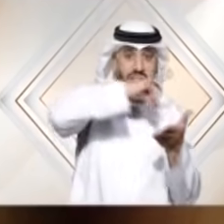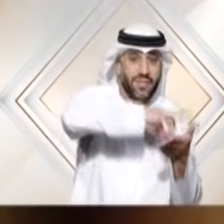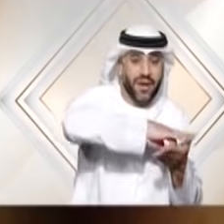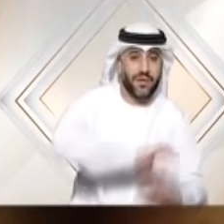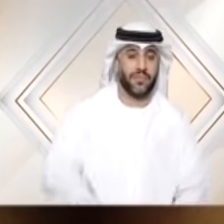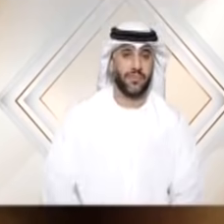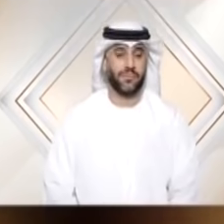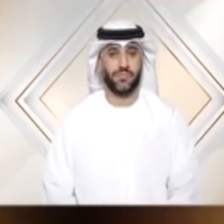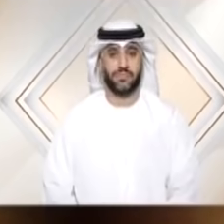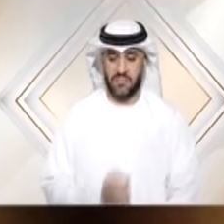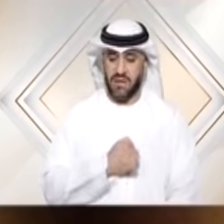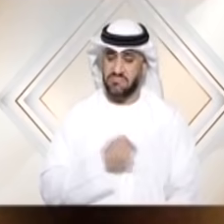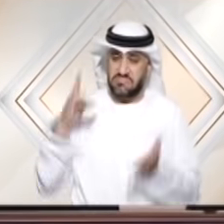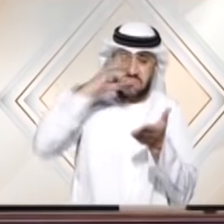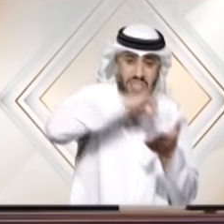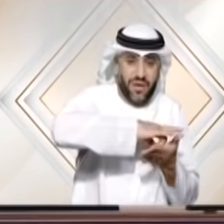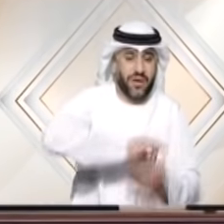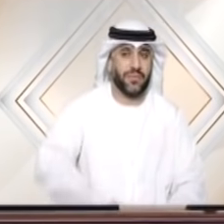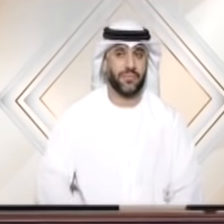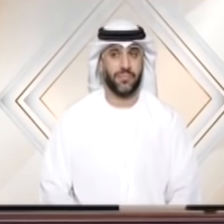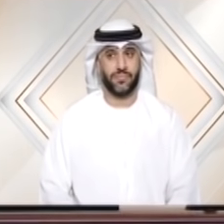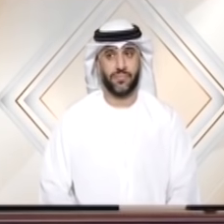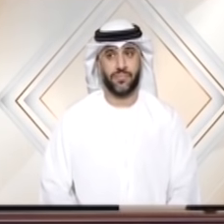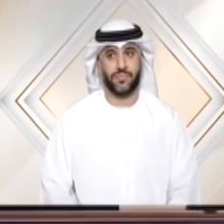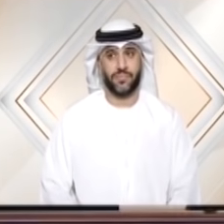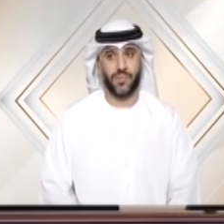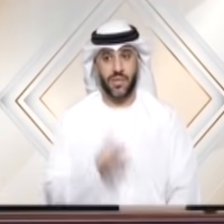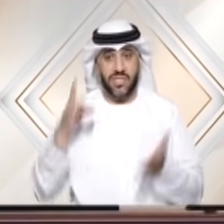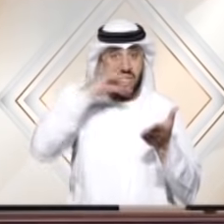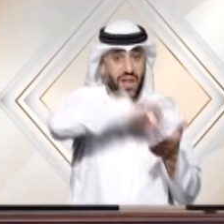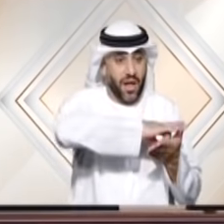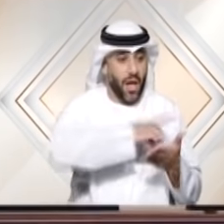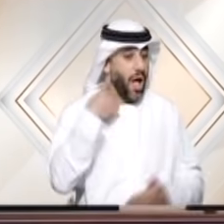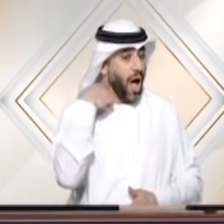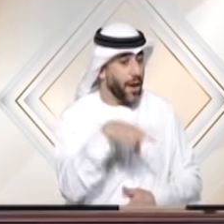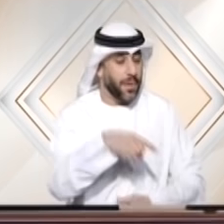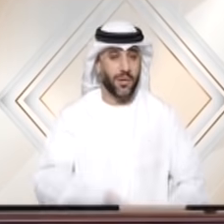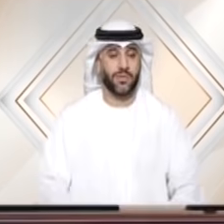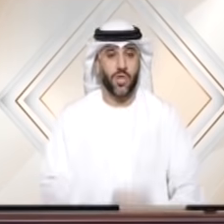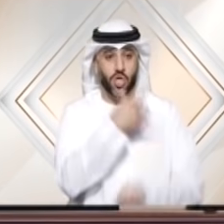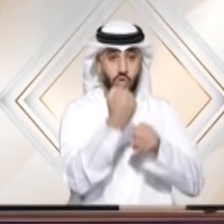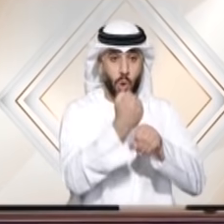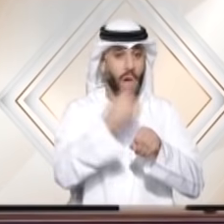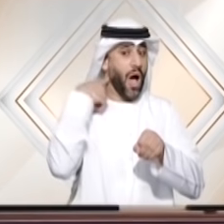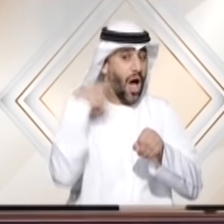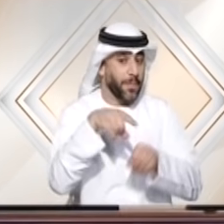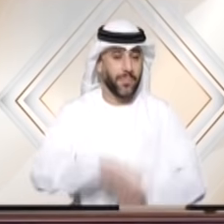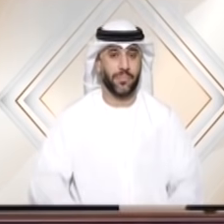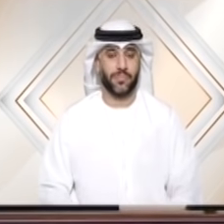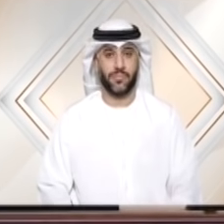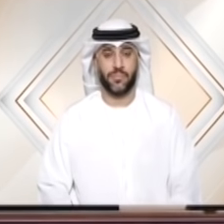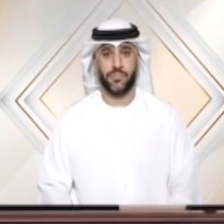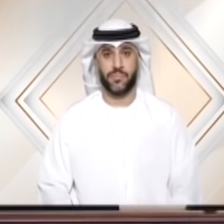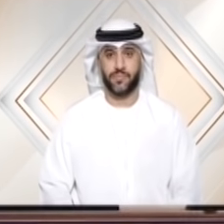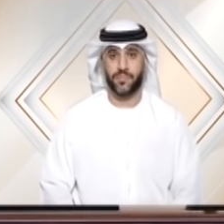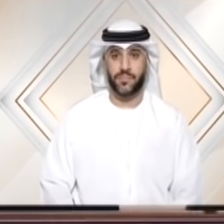شيء كل شيء، يعني ما قصرت معه بحياتي. وكان يقول لك سفرك حرام وشغلك حرام، قال لك بالله قال لك شغلك حرام؟ لا هو كل شيء، كل موضوع اني